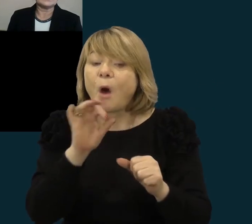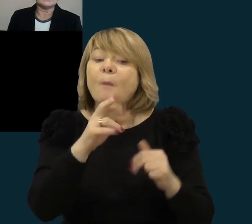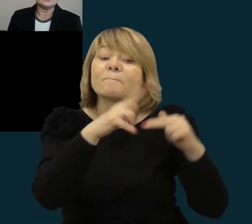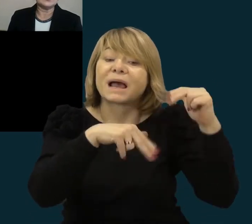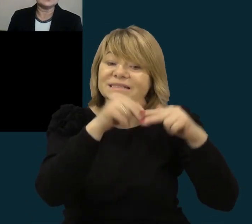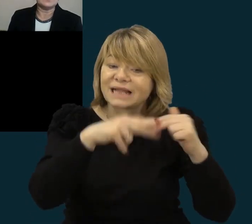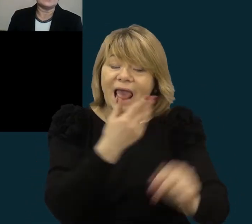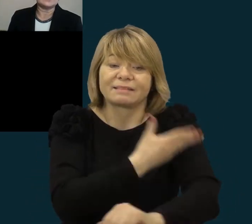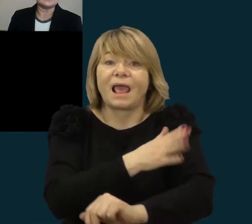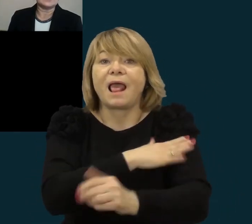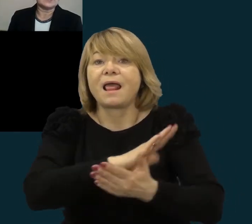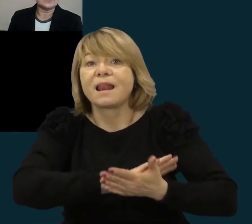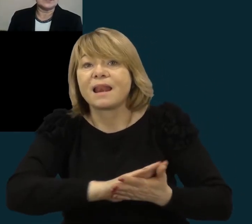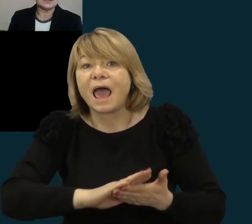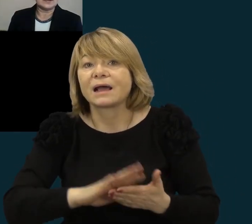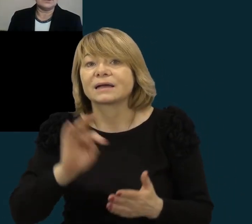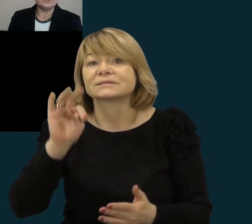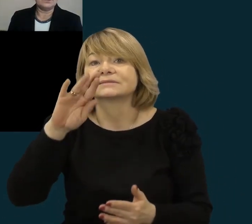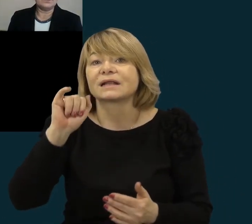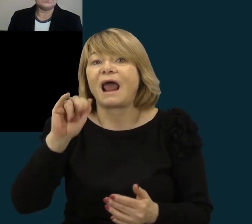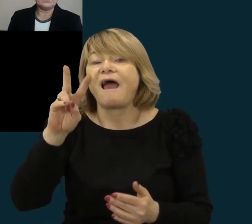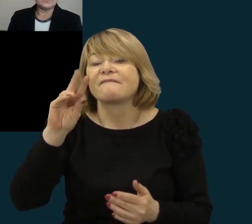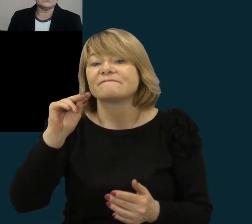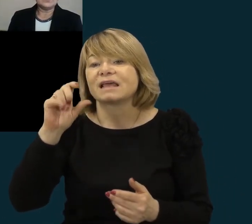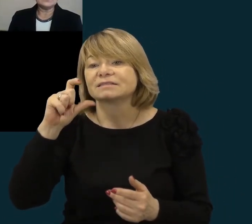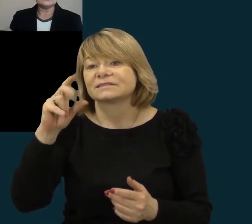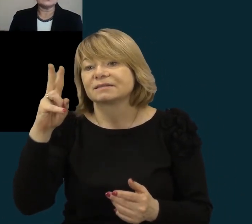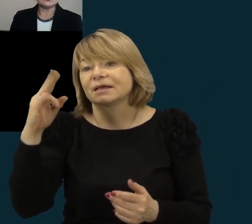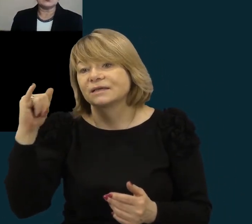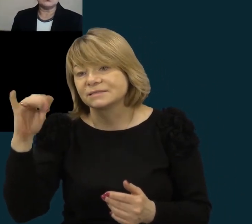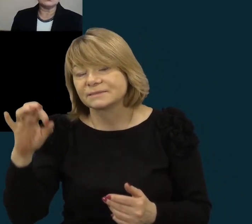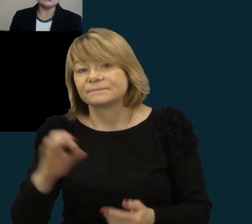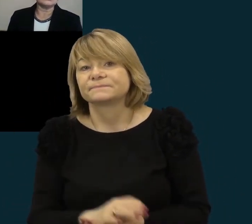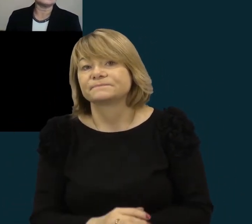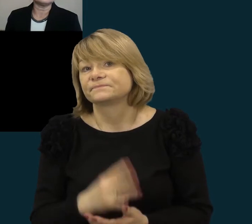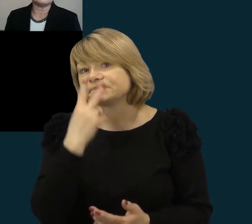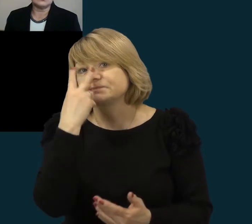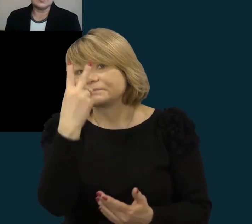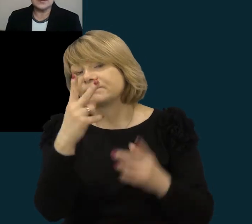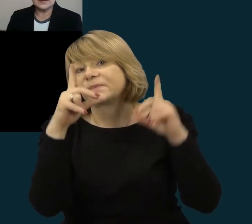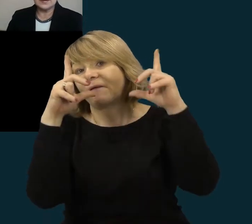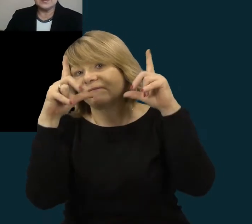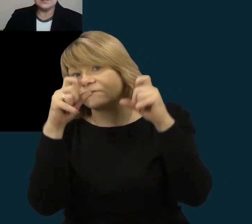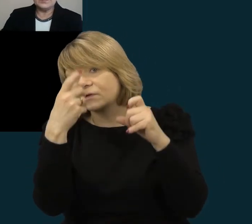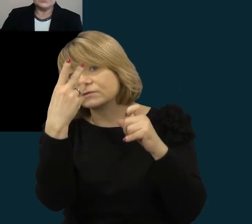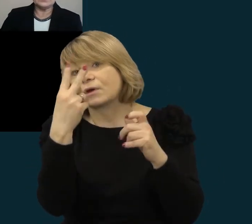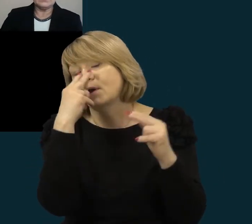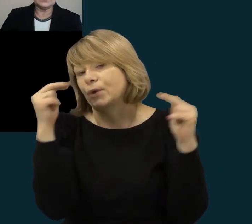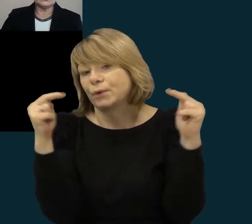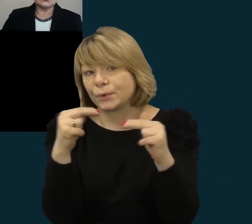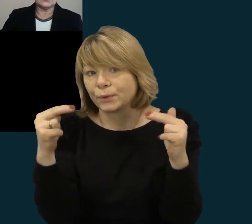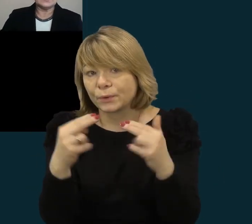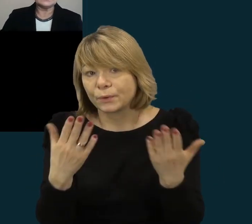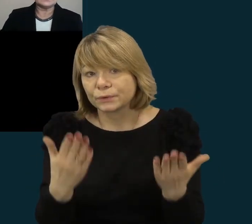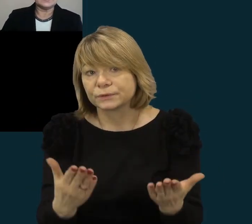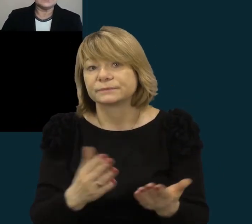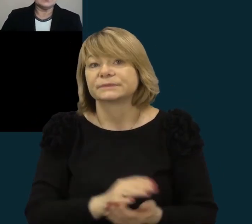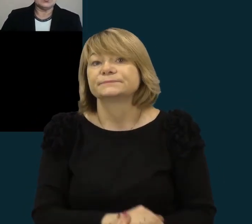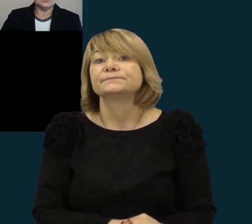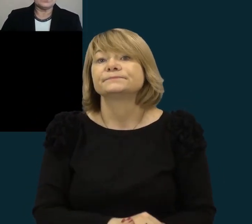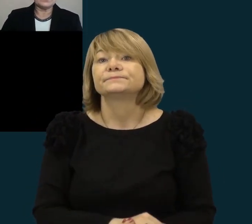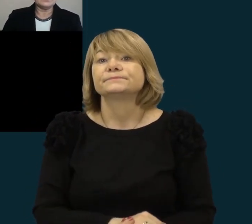kilmės zvariškis Matas Tracevskis. Ir visos nuotraukos su įrodymais, va, užduoties